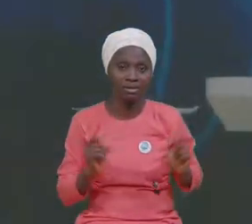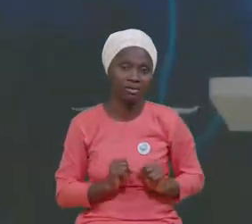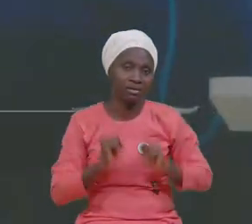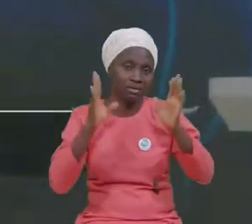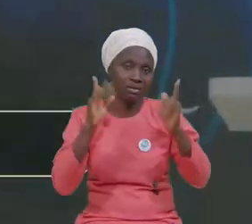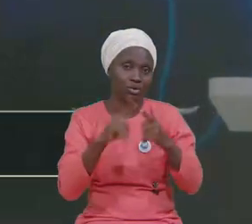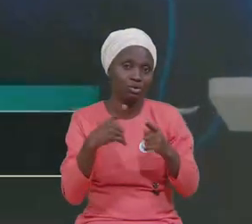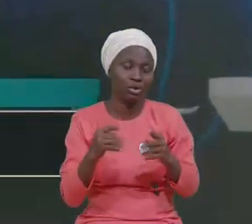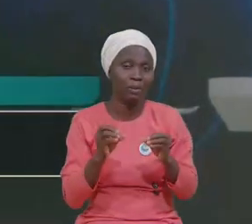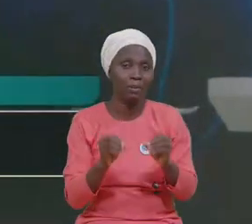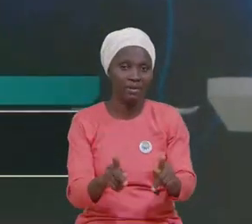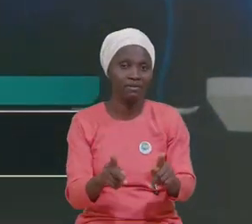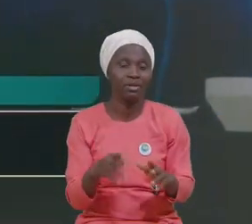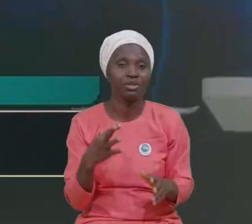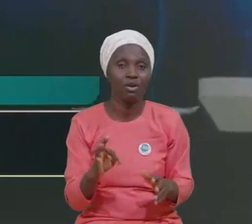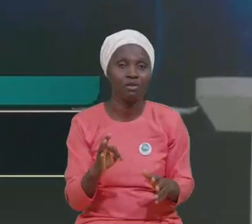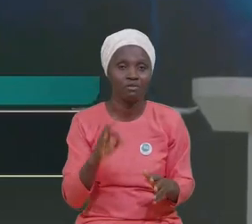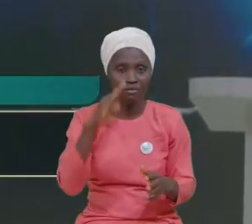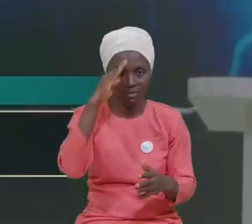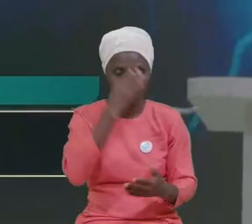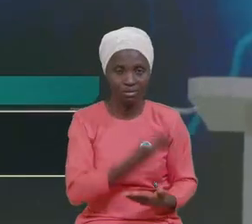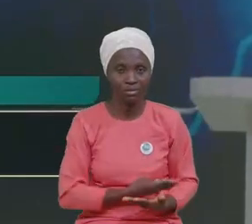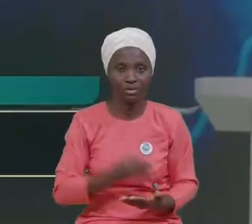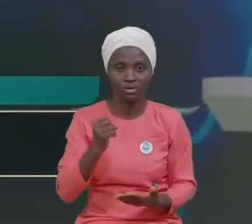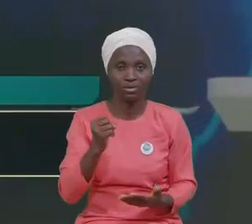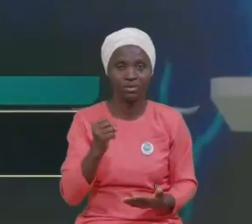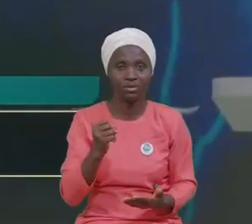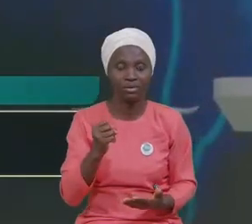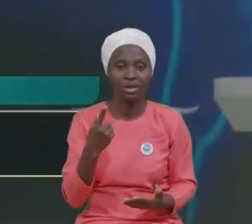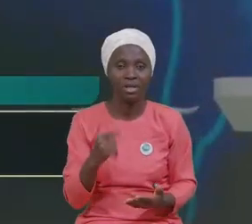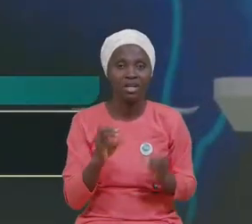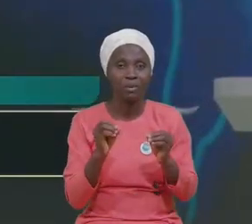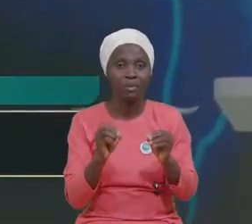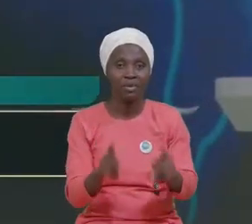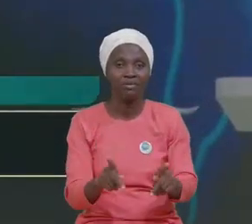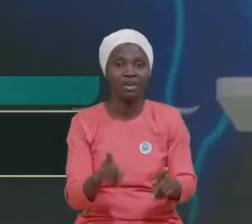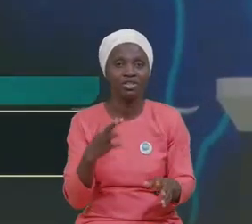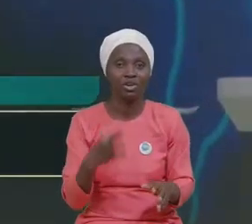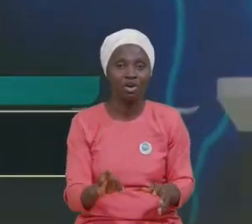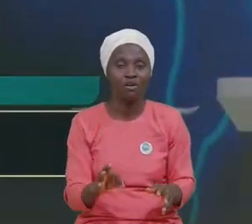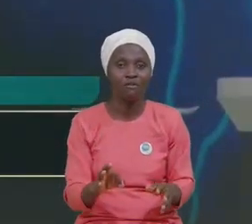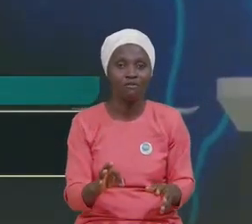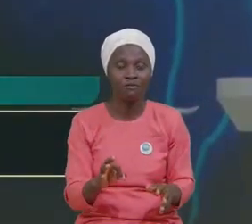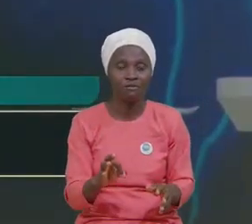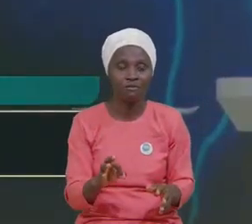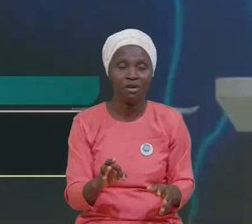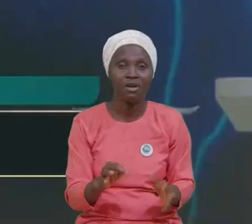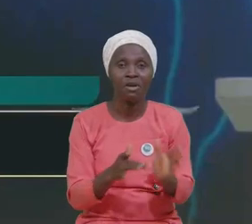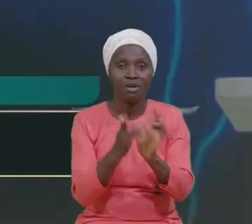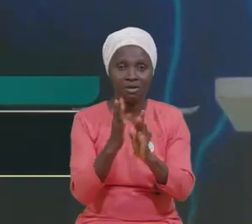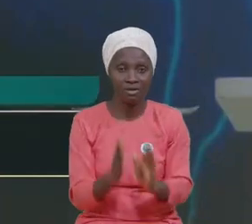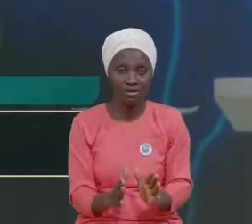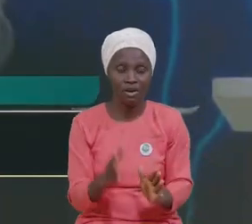engagement au privilège des fils, le privilège des saints, le